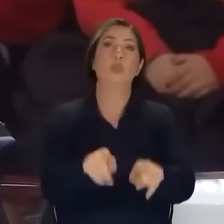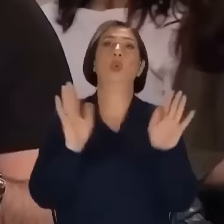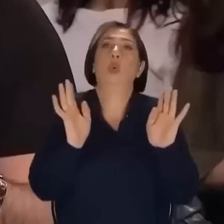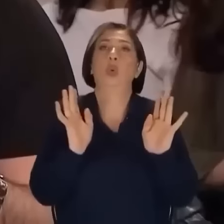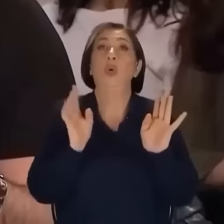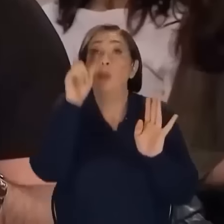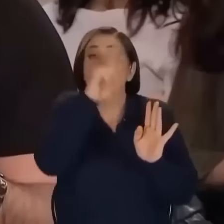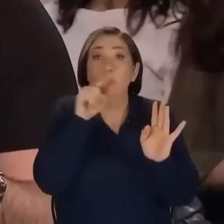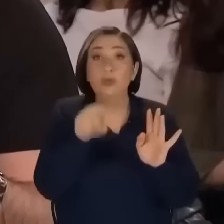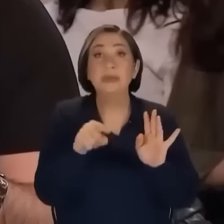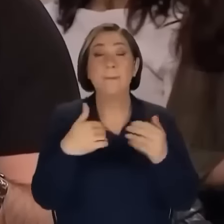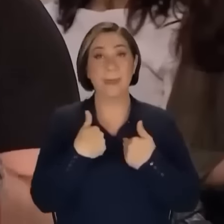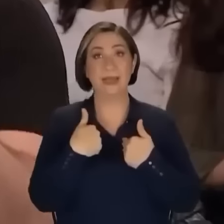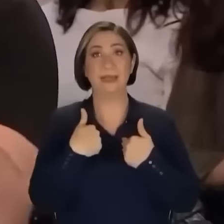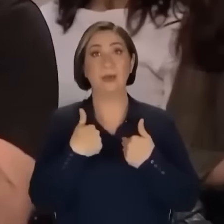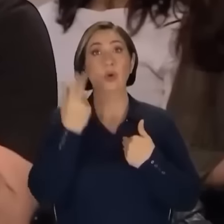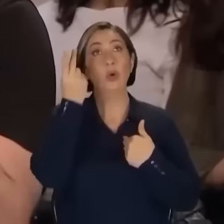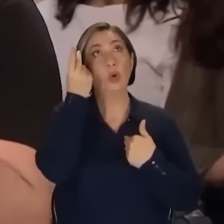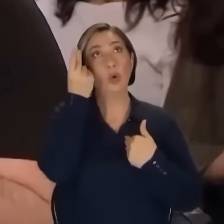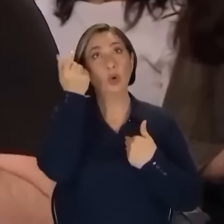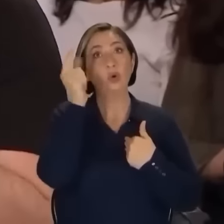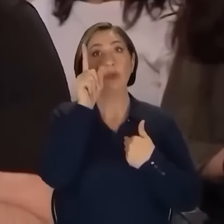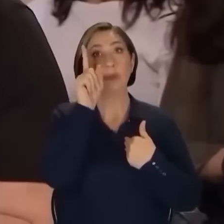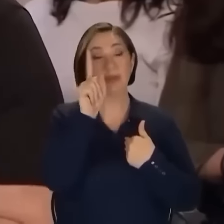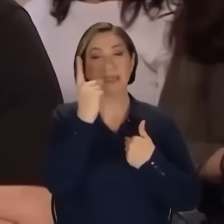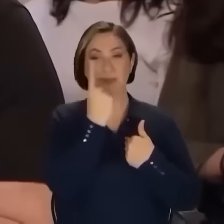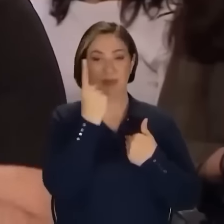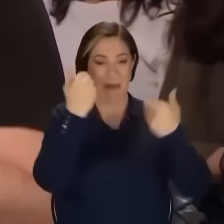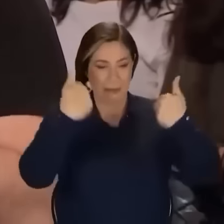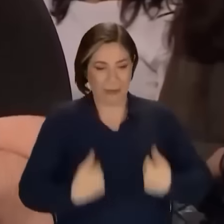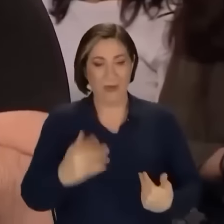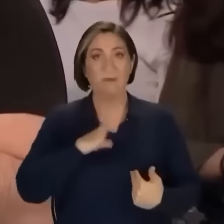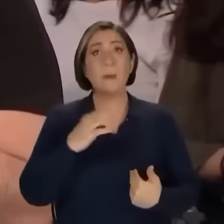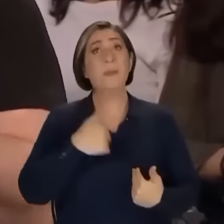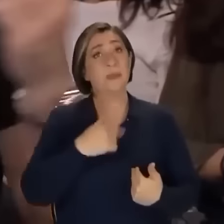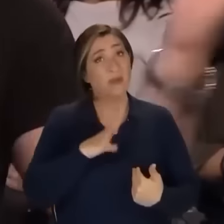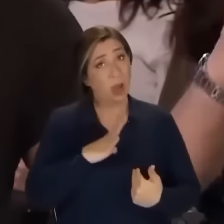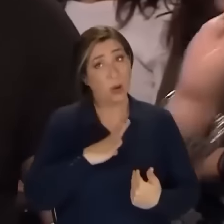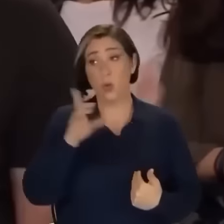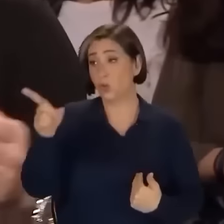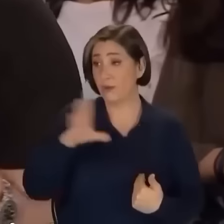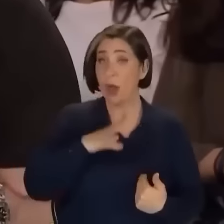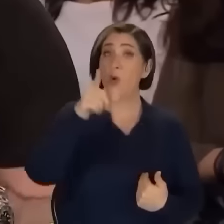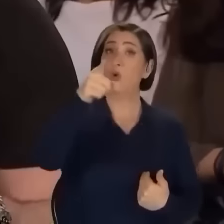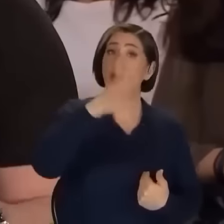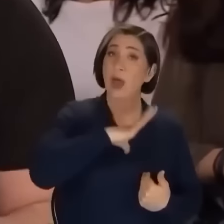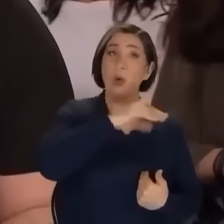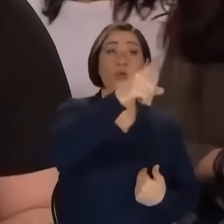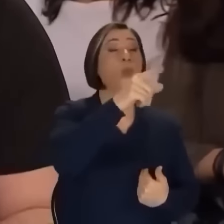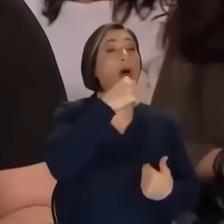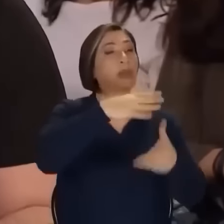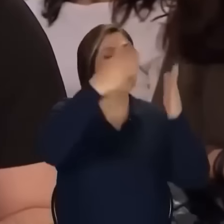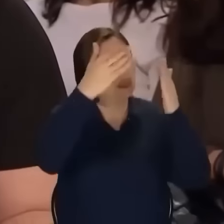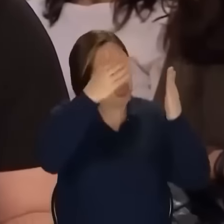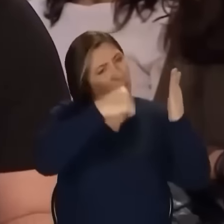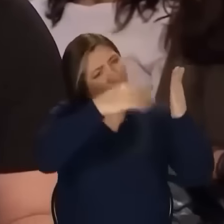bu Dolayısıyla ben Eee unuttuğumuz bir versiyonum var bizim Benim de var onun da var Yani bu adamlar